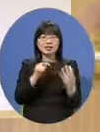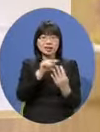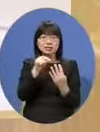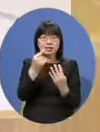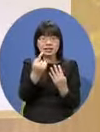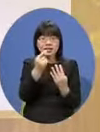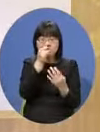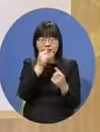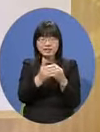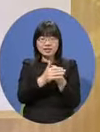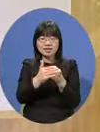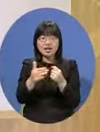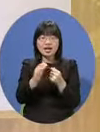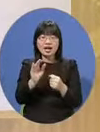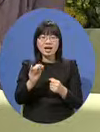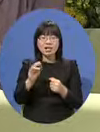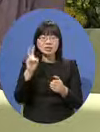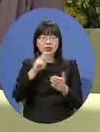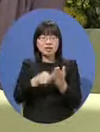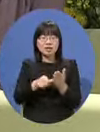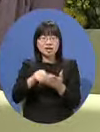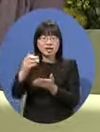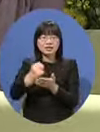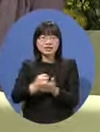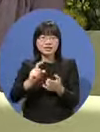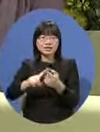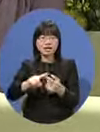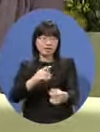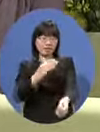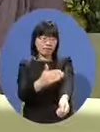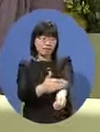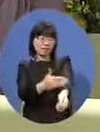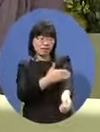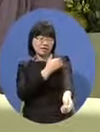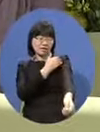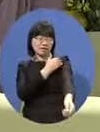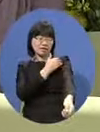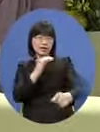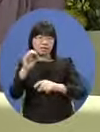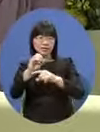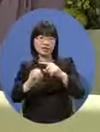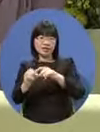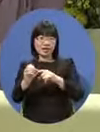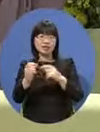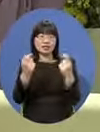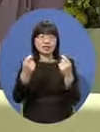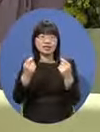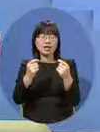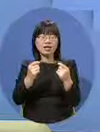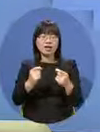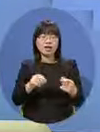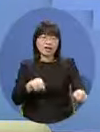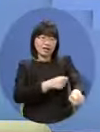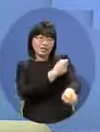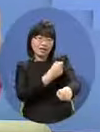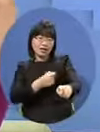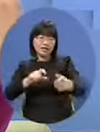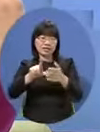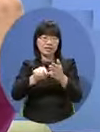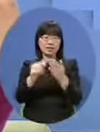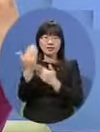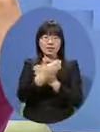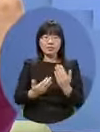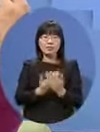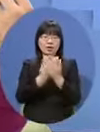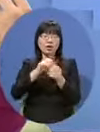이렇게 악기를 들었을 때 자신의 팔 길이와 비례하는 그 정도가 돼야 악기를 했을 때 이제 신체